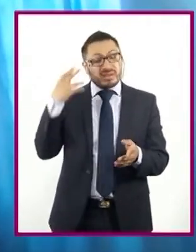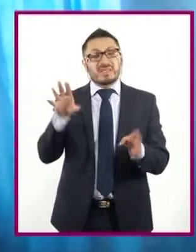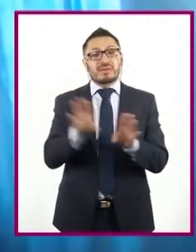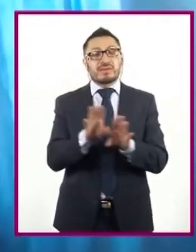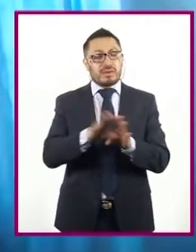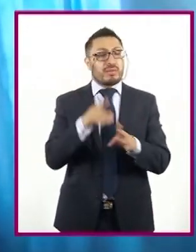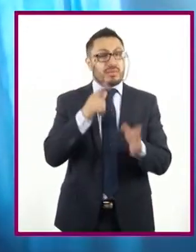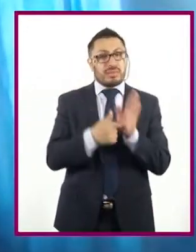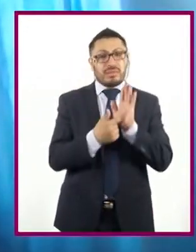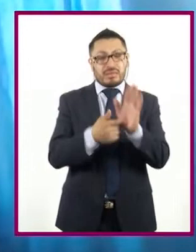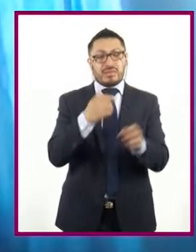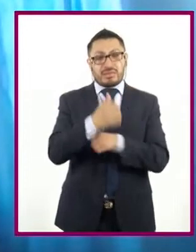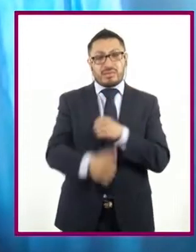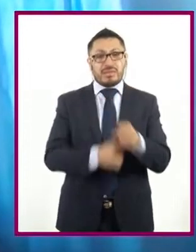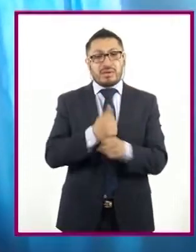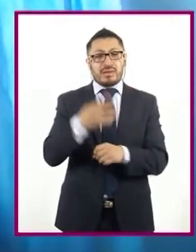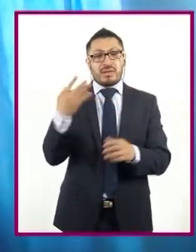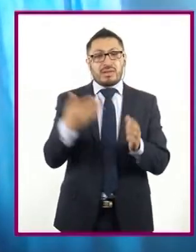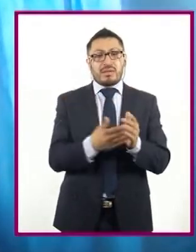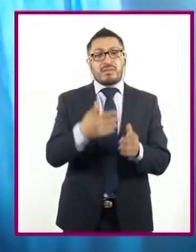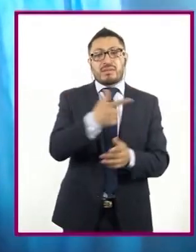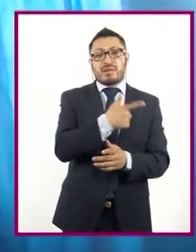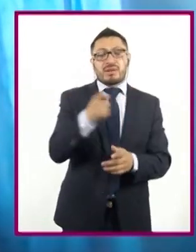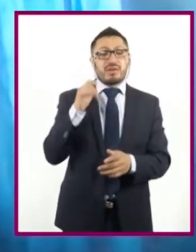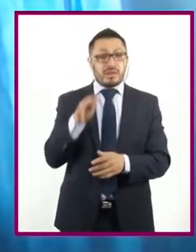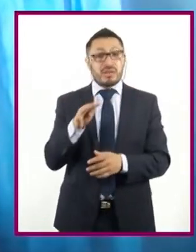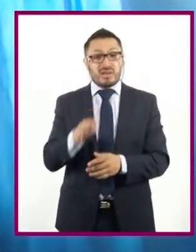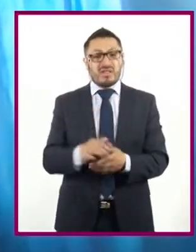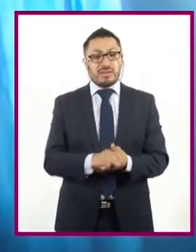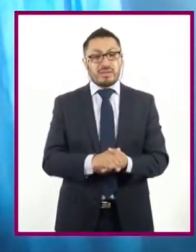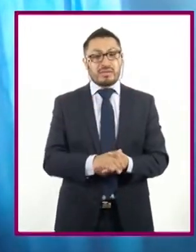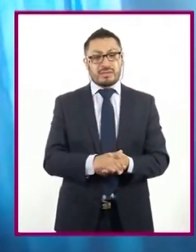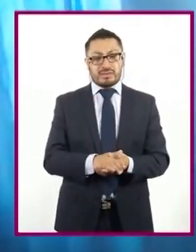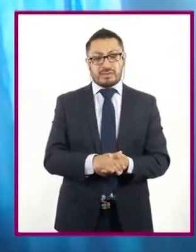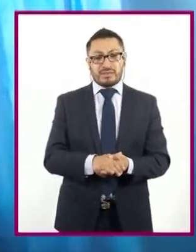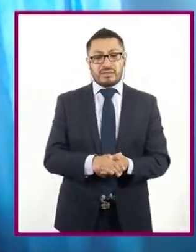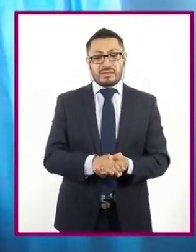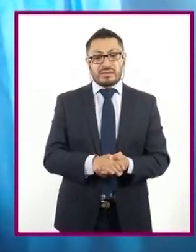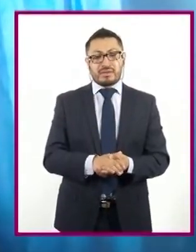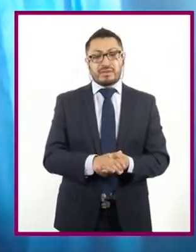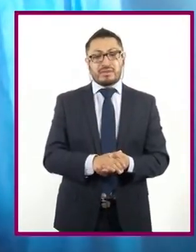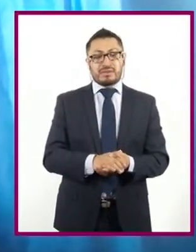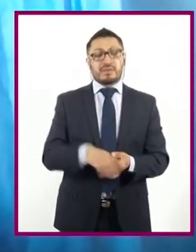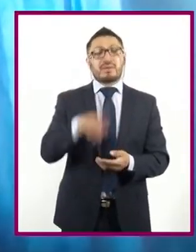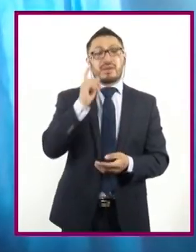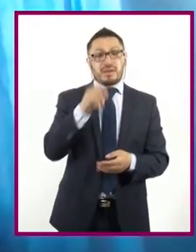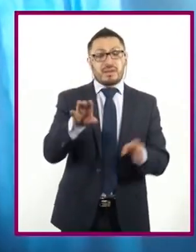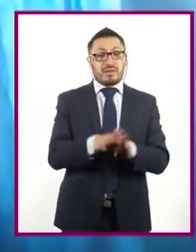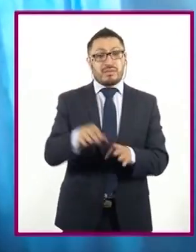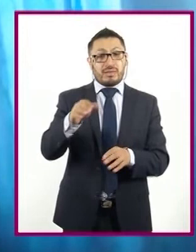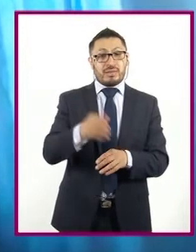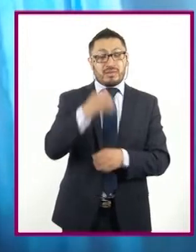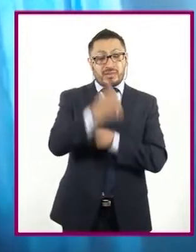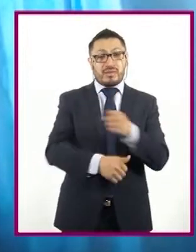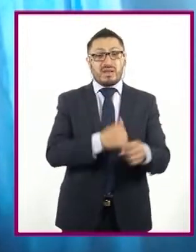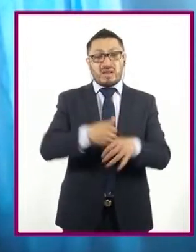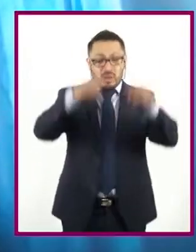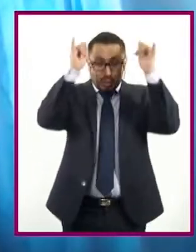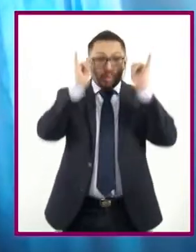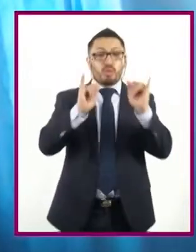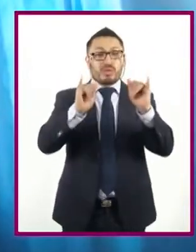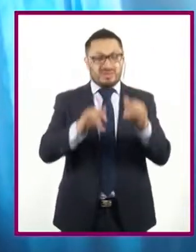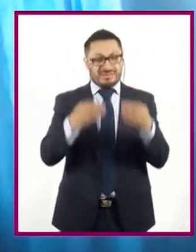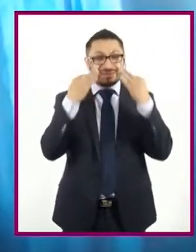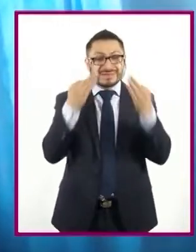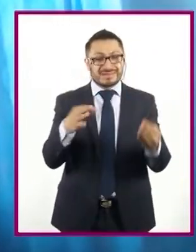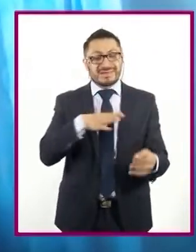el año 4719, 这一年属牛, y corresponde al año del buey. ¿Se dan cuenta? Podemos